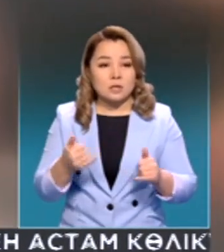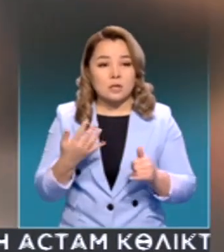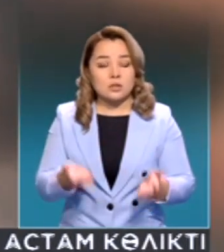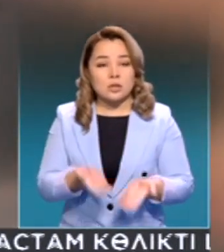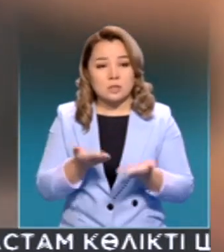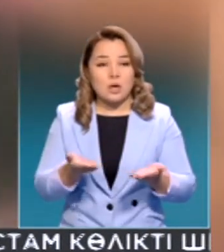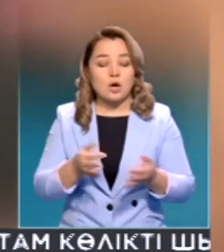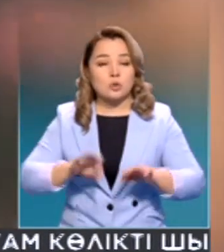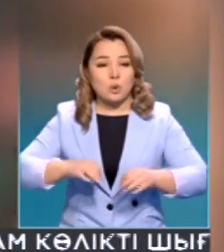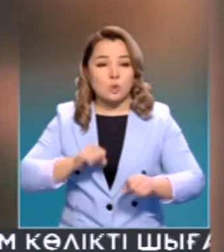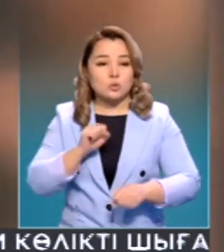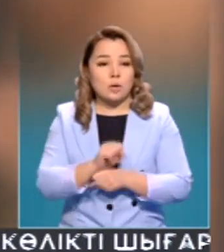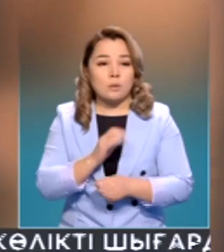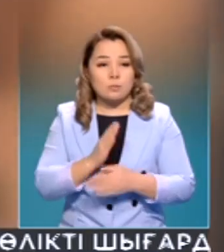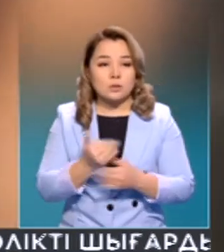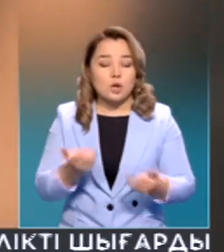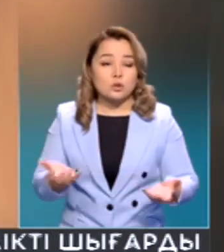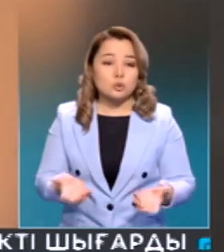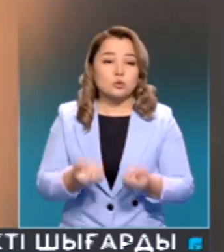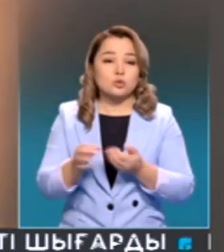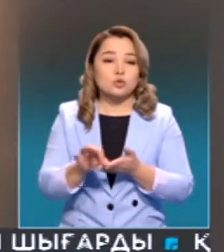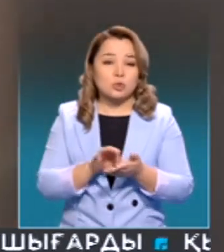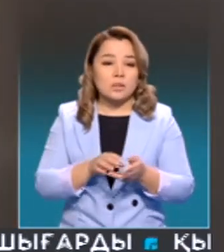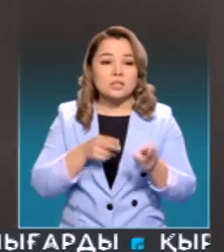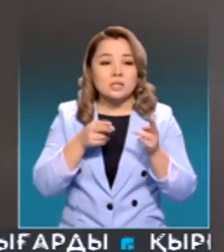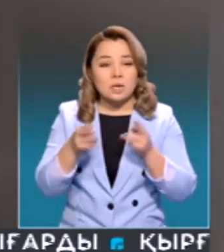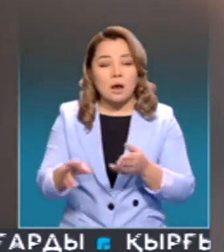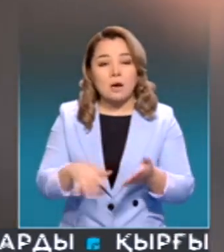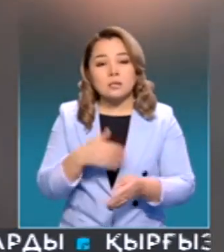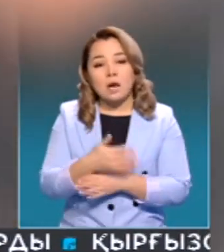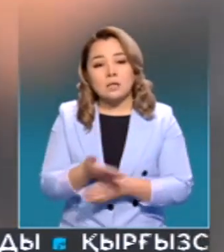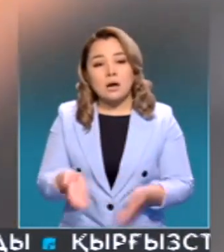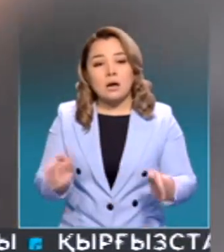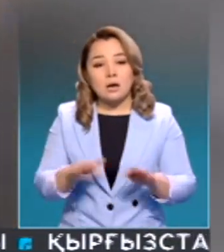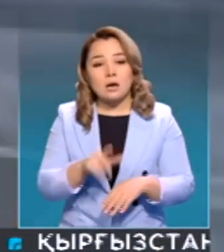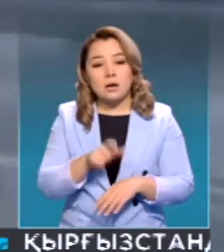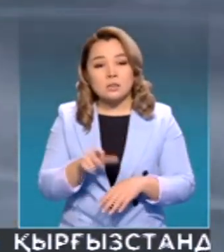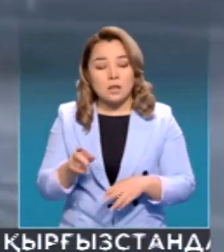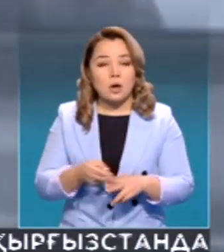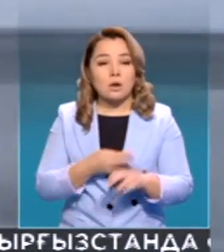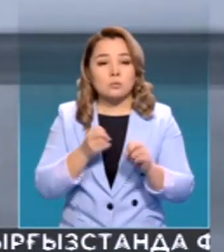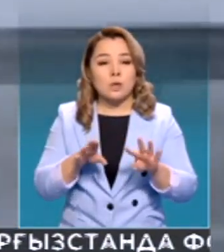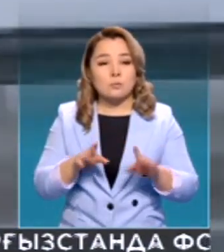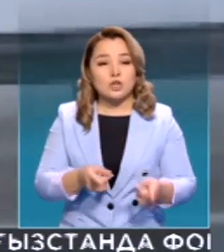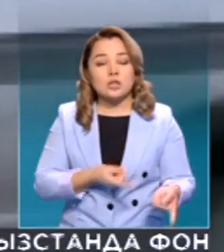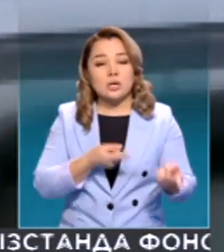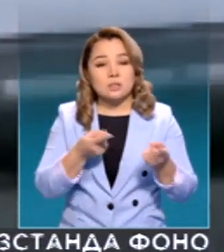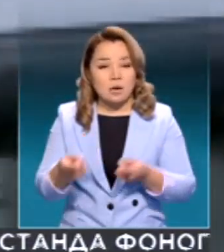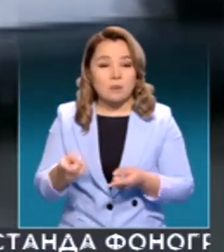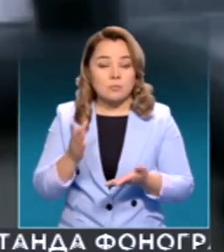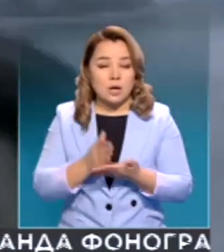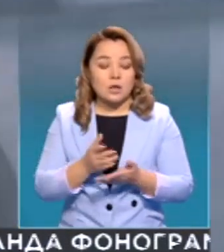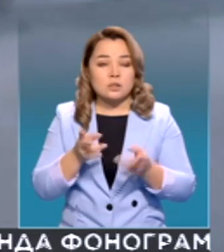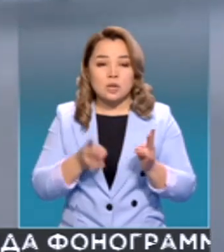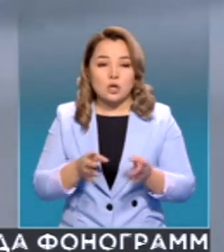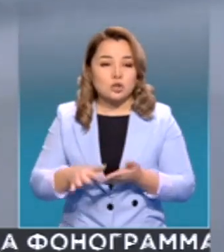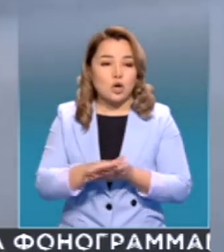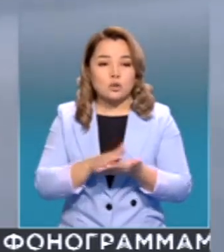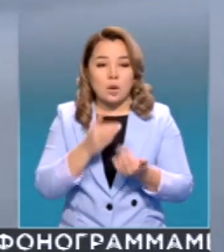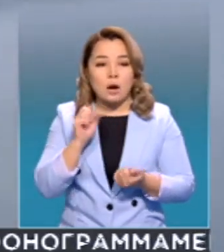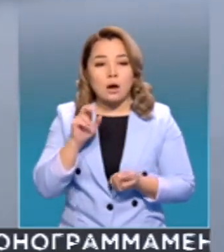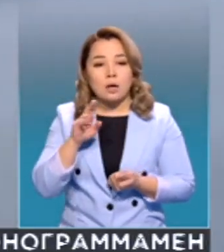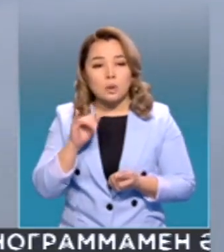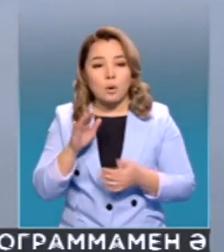көлік тұрып қалған. Абырой болғанда құтқарушылар дер кезінде жетіп, далада қалған жолаушыларды түгелдей қауіпсіз жерге апарды. Зардап шеккендер жоқ. Ал Ақтау